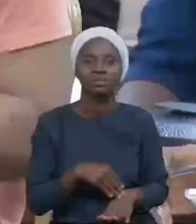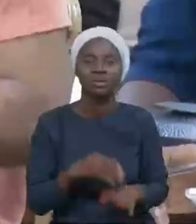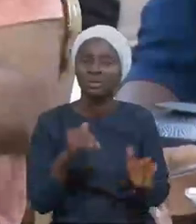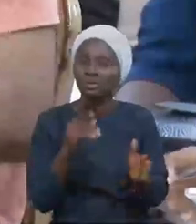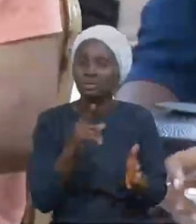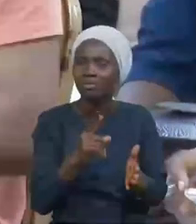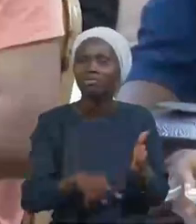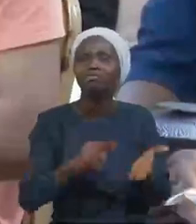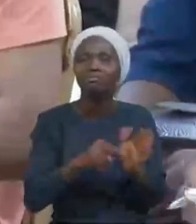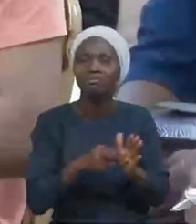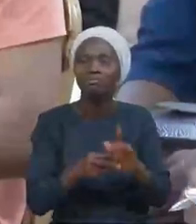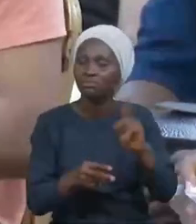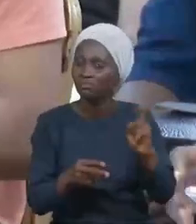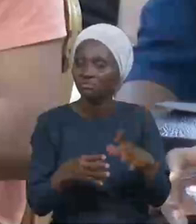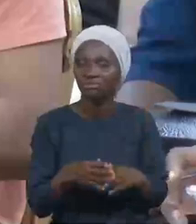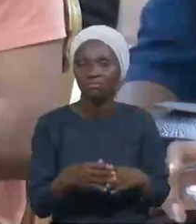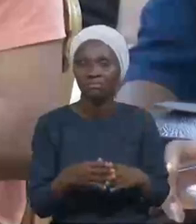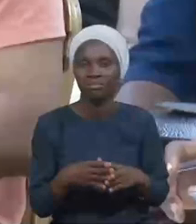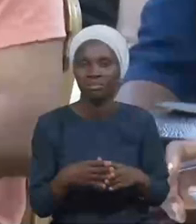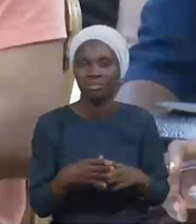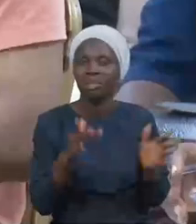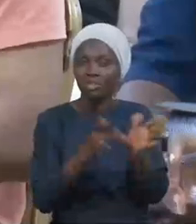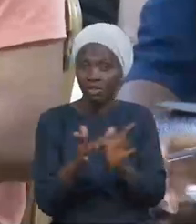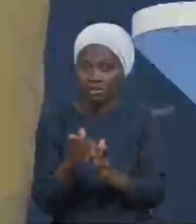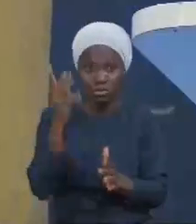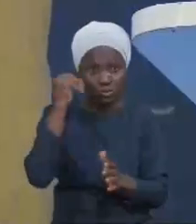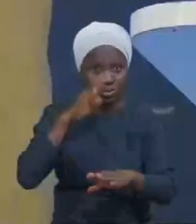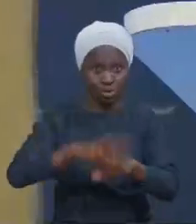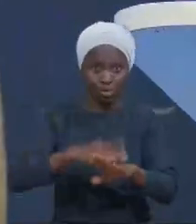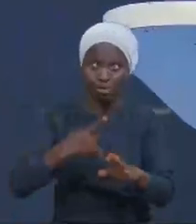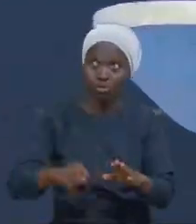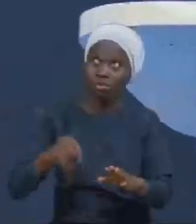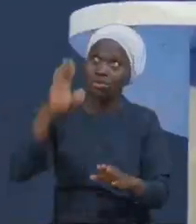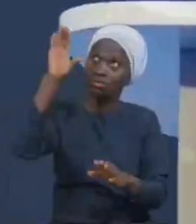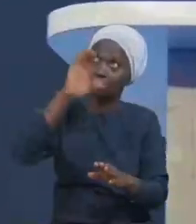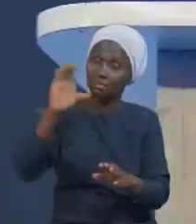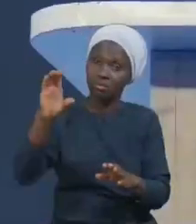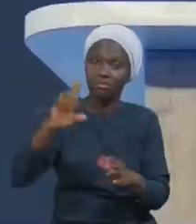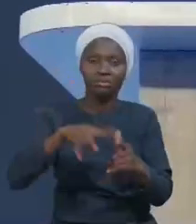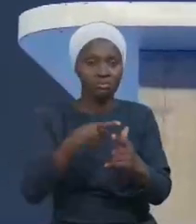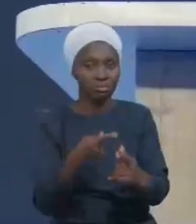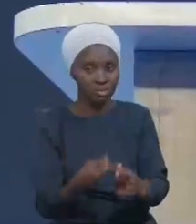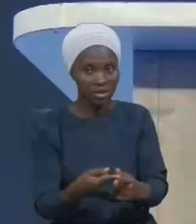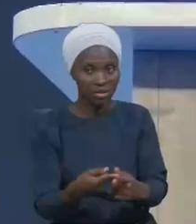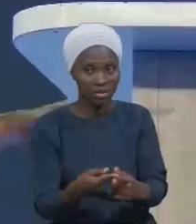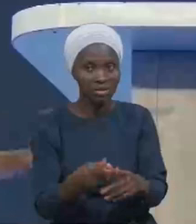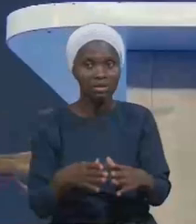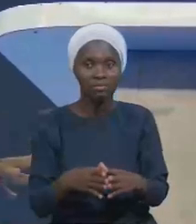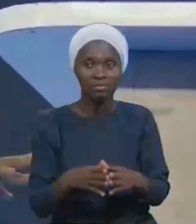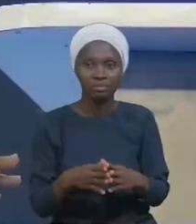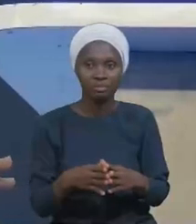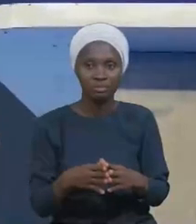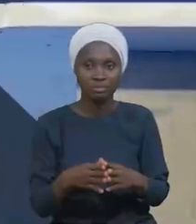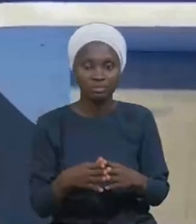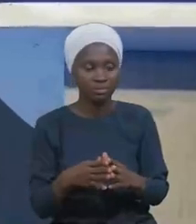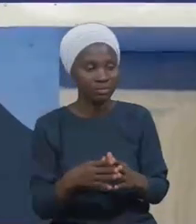entendu parler ou entendu dire que Jésus était à la croix? Alors, il a regardé les gens là-bas, il